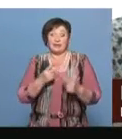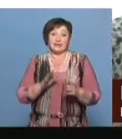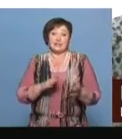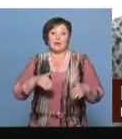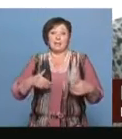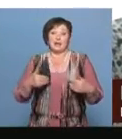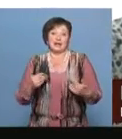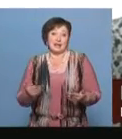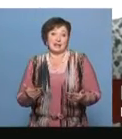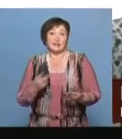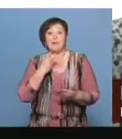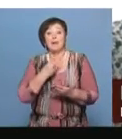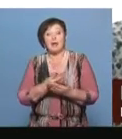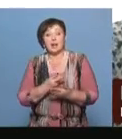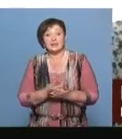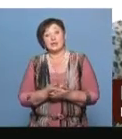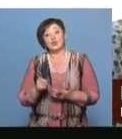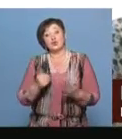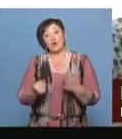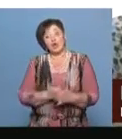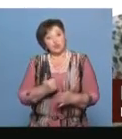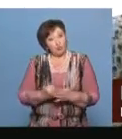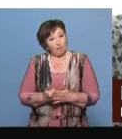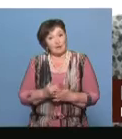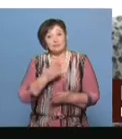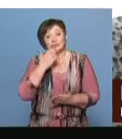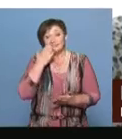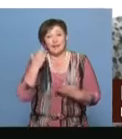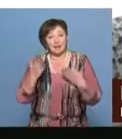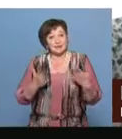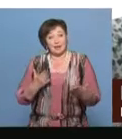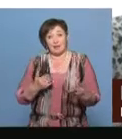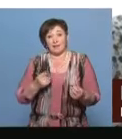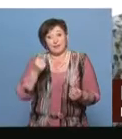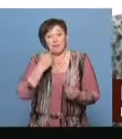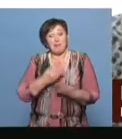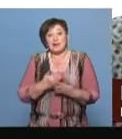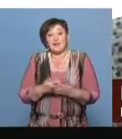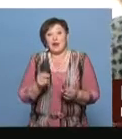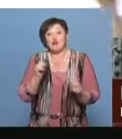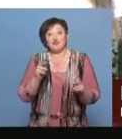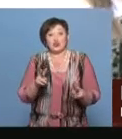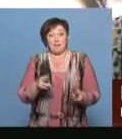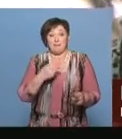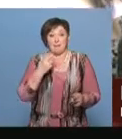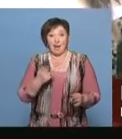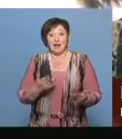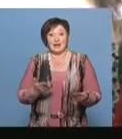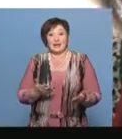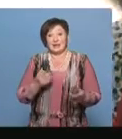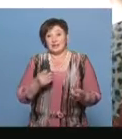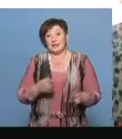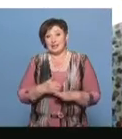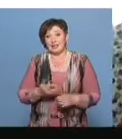передать. Показать, что это было. Даже в плане запаха. Они даже не представляют, что чем пахнет. Когда даешь им понюхать лапоть